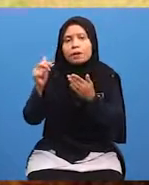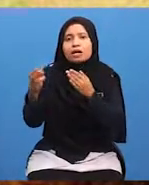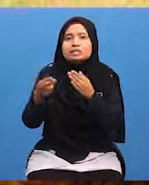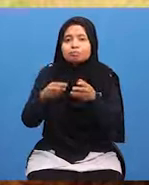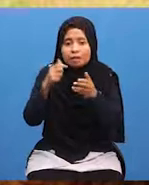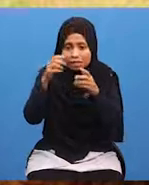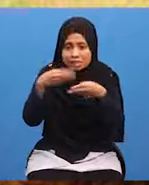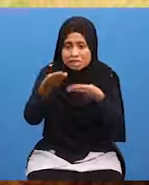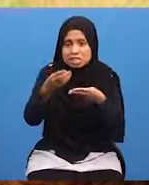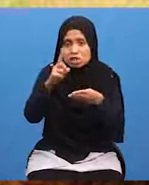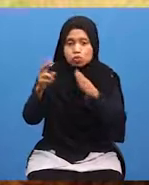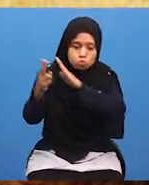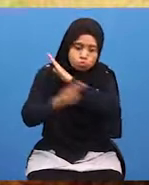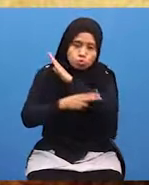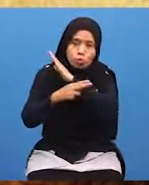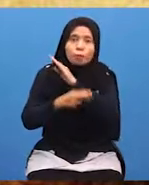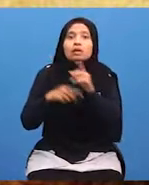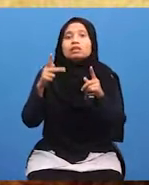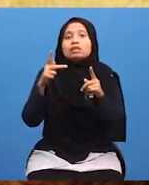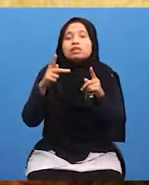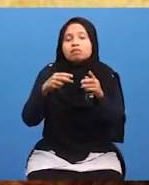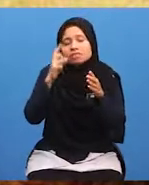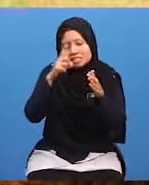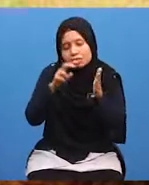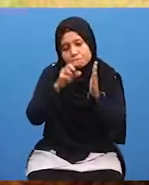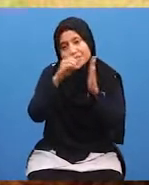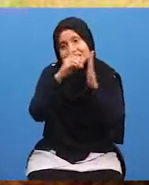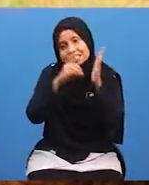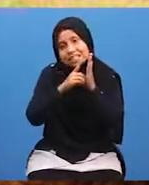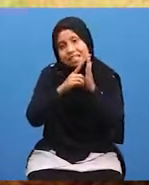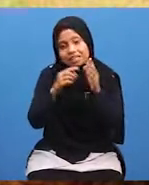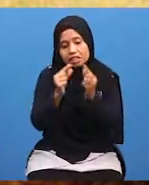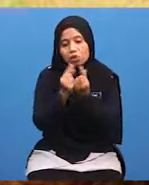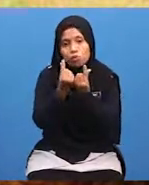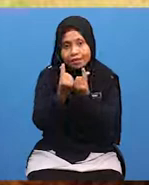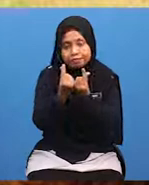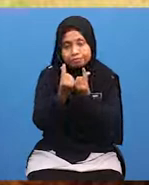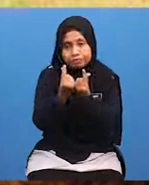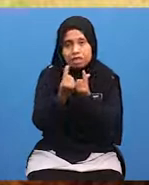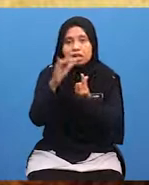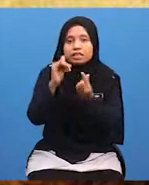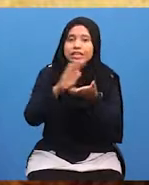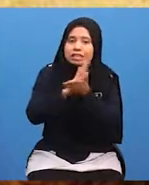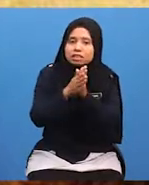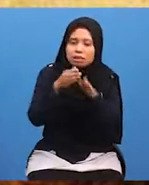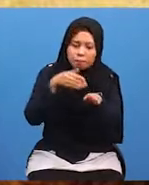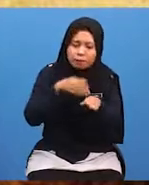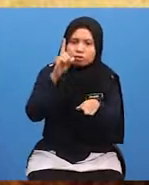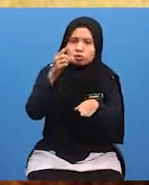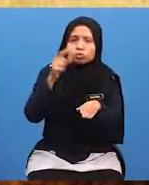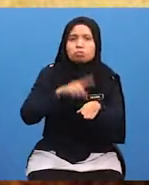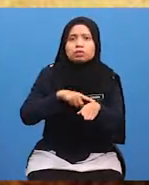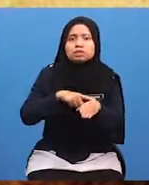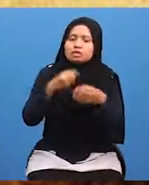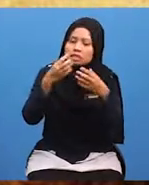Islam berasaskan kepada Al-Quran dan hadis tentang sesuatu perkara yang terjadi pada satu masa setelah